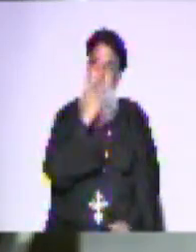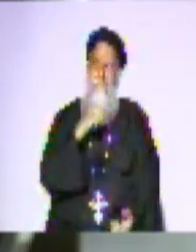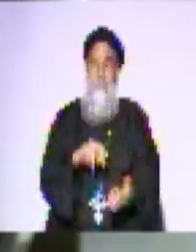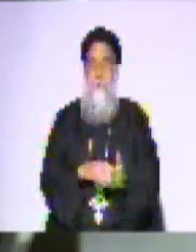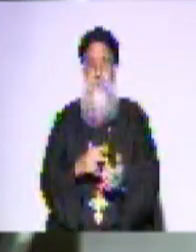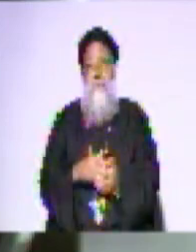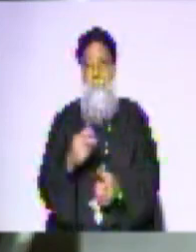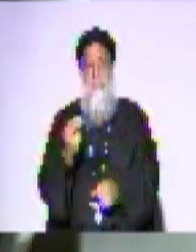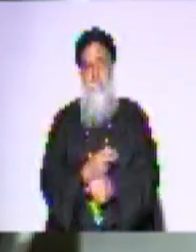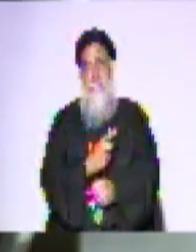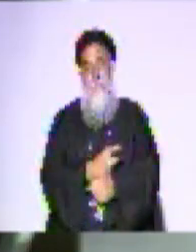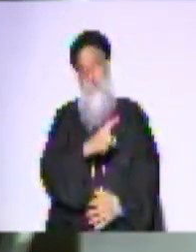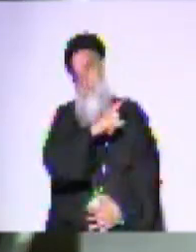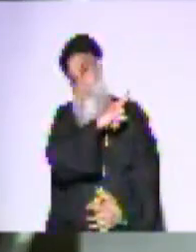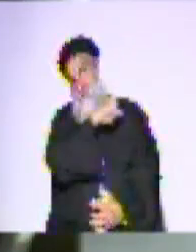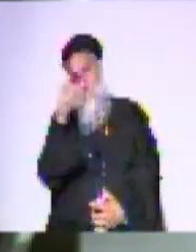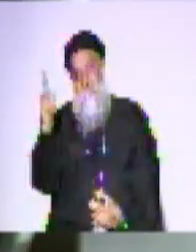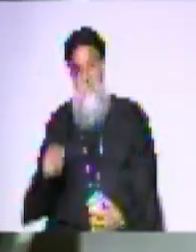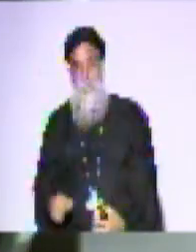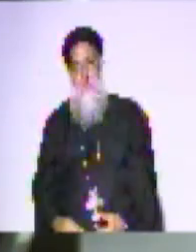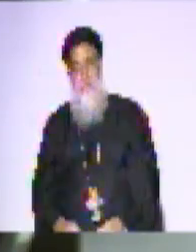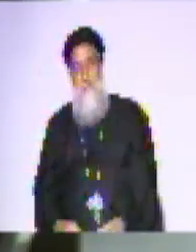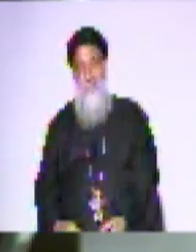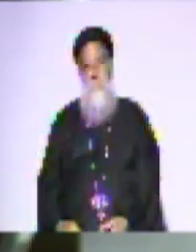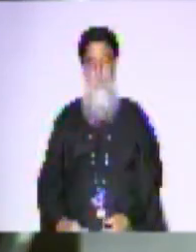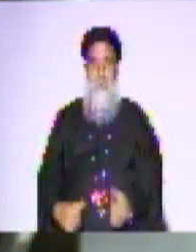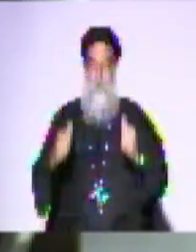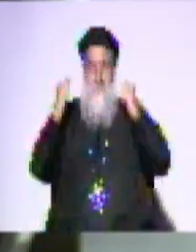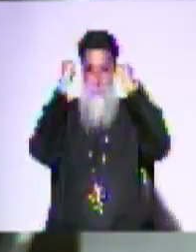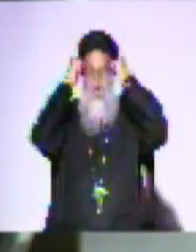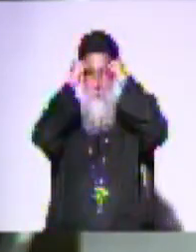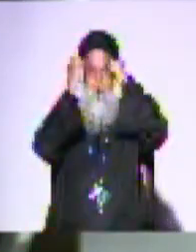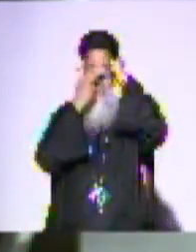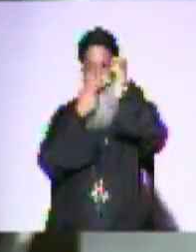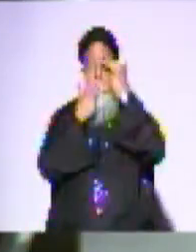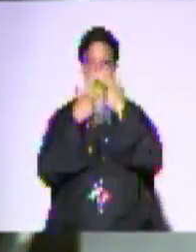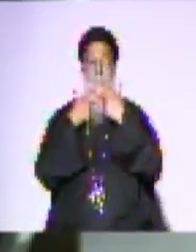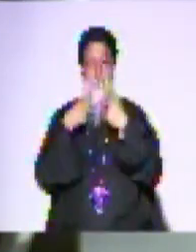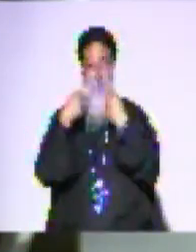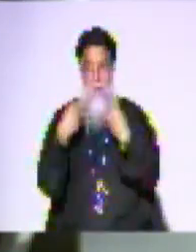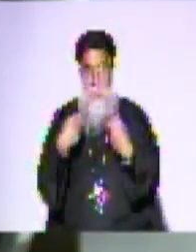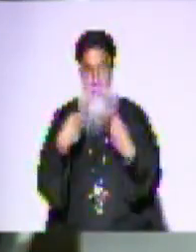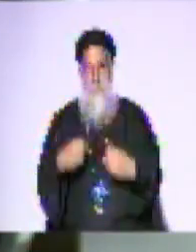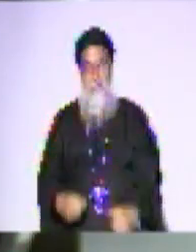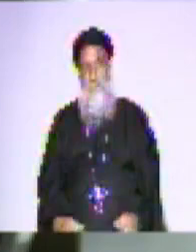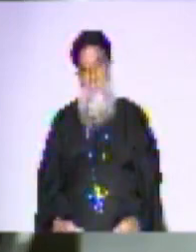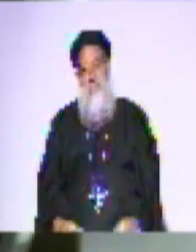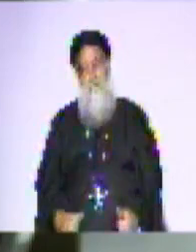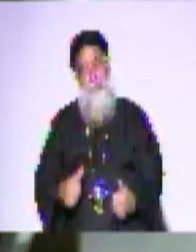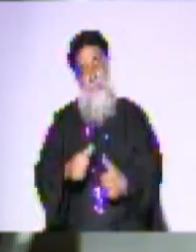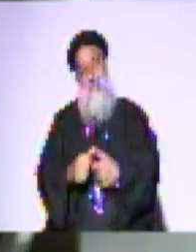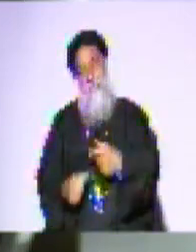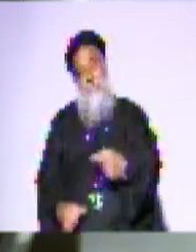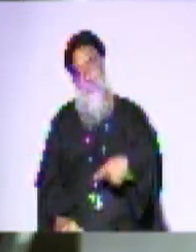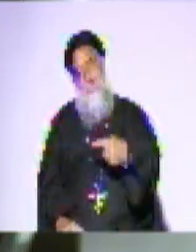أقوى. لا، ما لكل خطية توبة وخلاص، فليه ما بيكملش؟ هنا بقى نوع